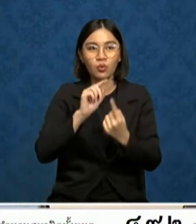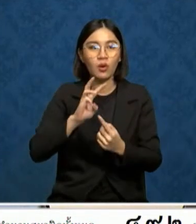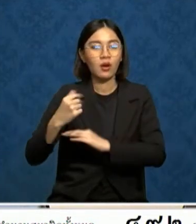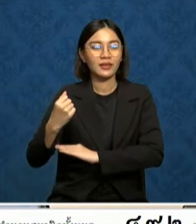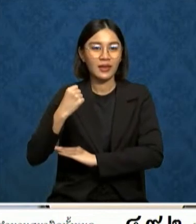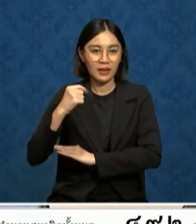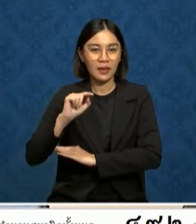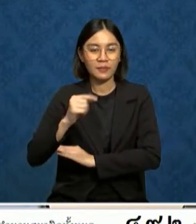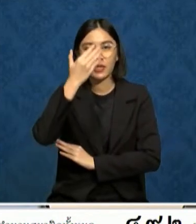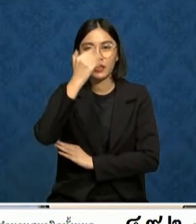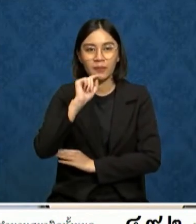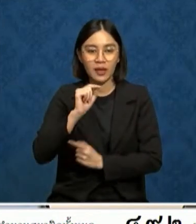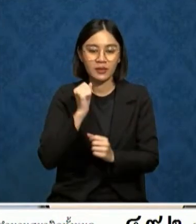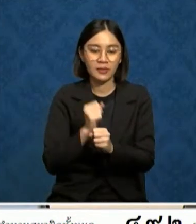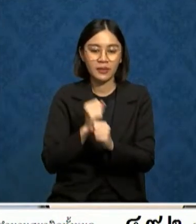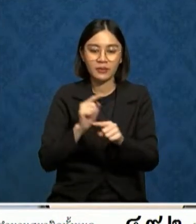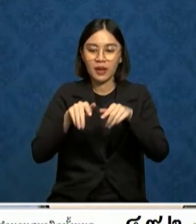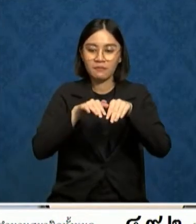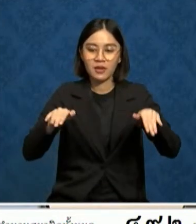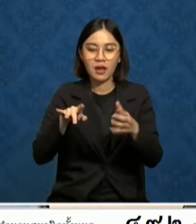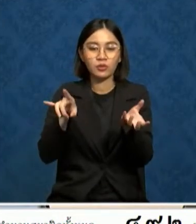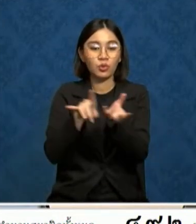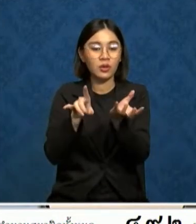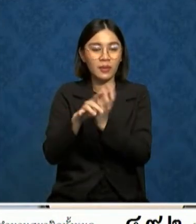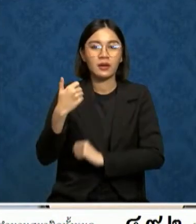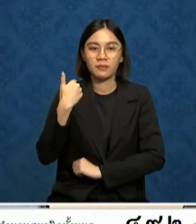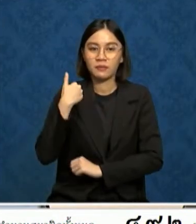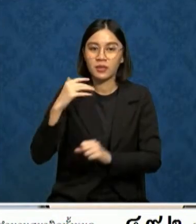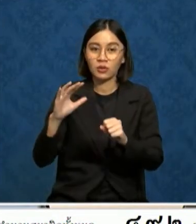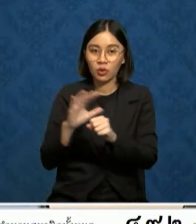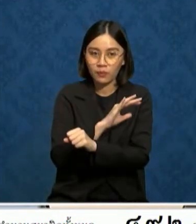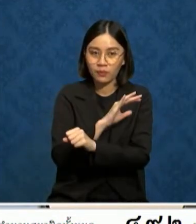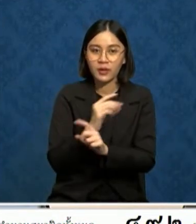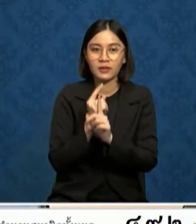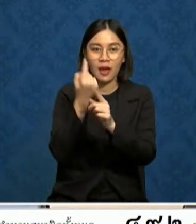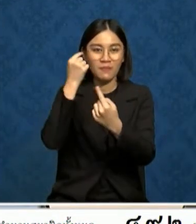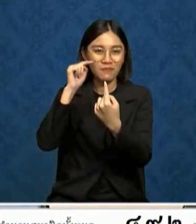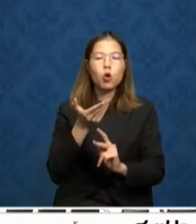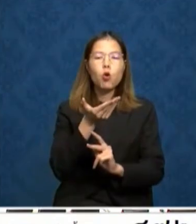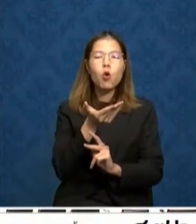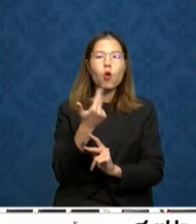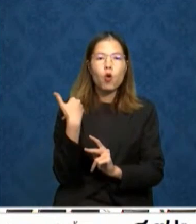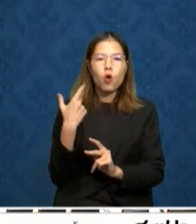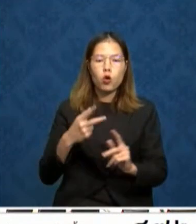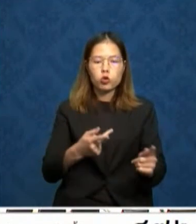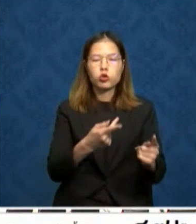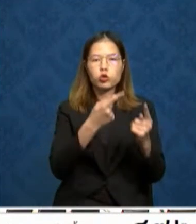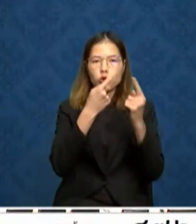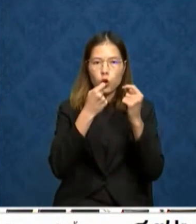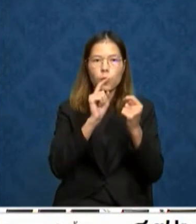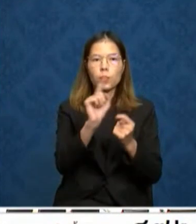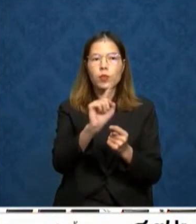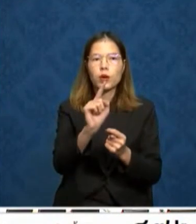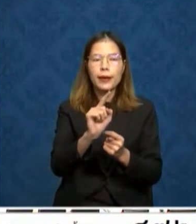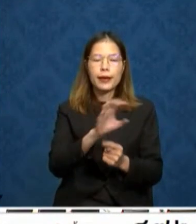งขึ้นได้ทำงานได้อย่างมีประสิทธิภาพอย่างเต็มไปเป็นไปตามเป้าหมายที่ตั้งใจไว้ครับ ตอบท่าน